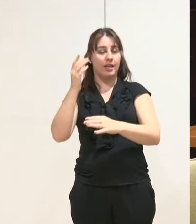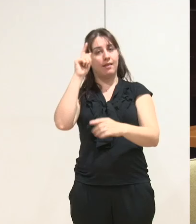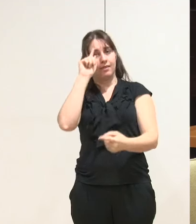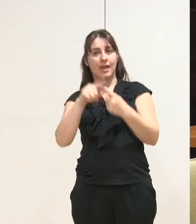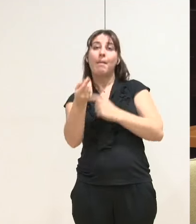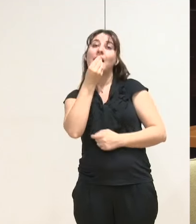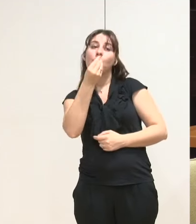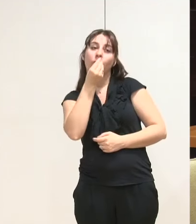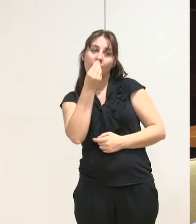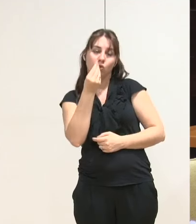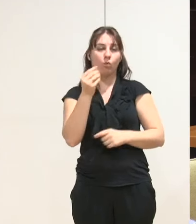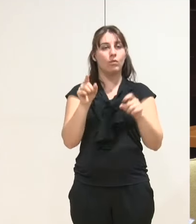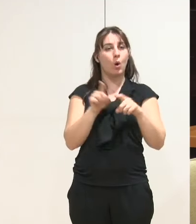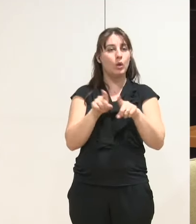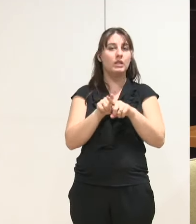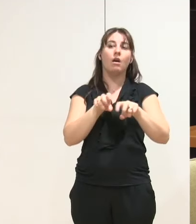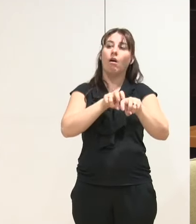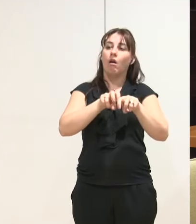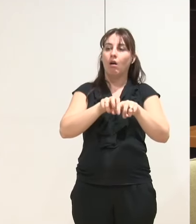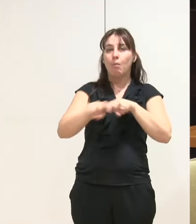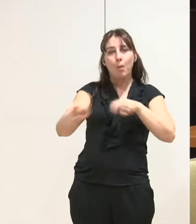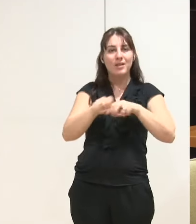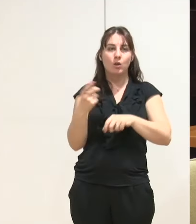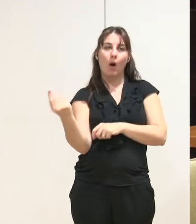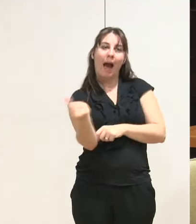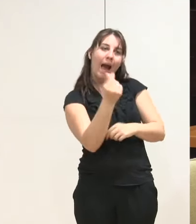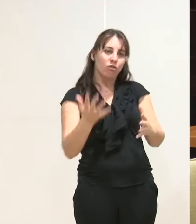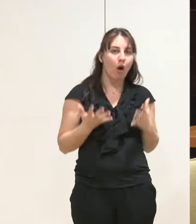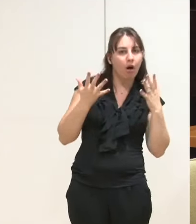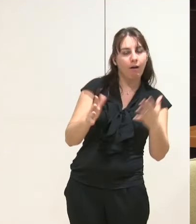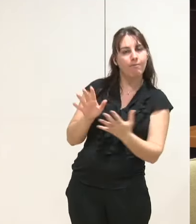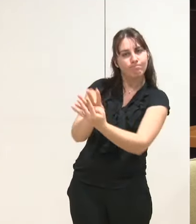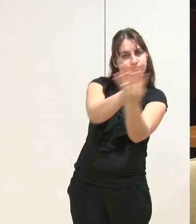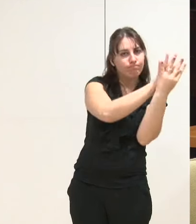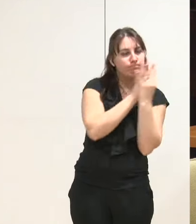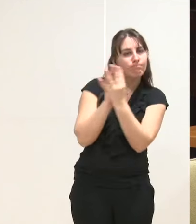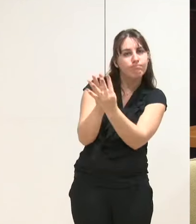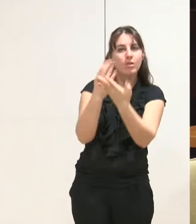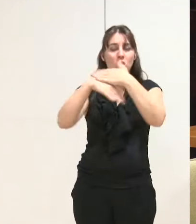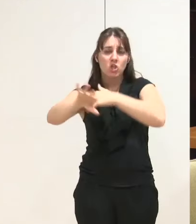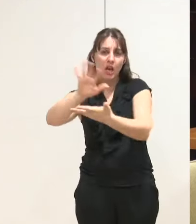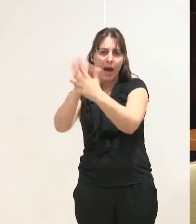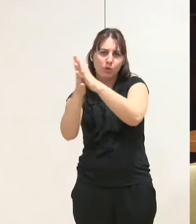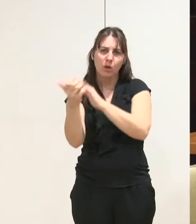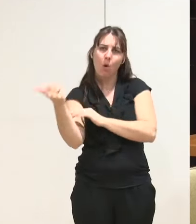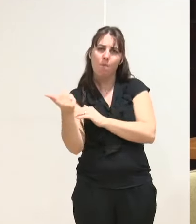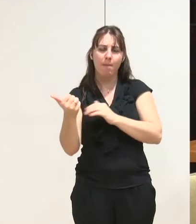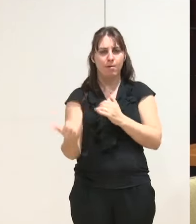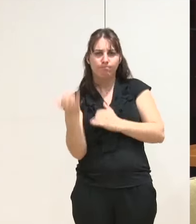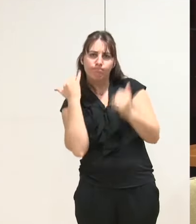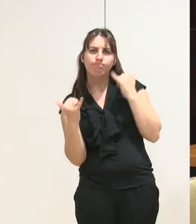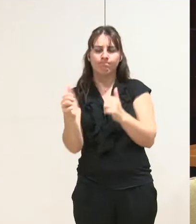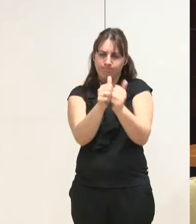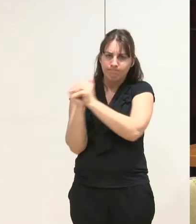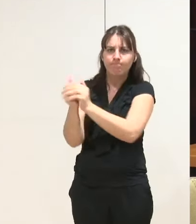on a aussi visité des projets autour de la question de la mobilisation des acteurs donc on a on est allé voir des associations qui s'étaient mobilisé pour créer un